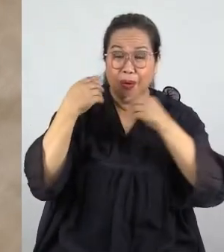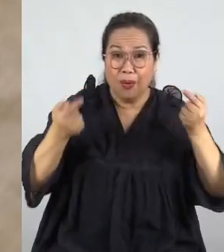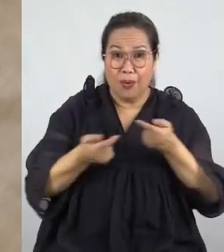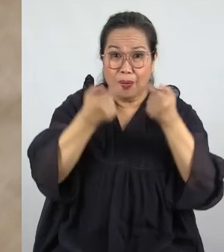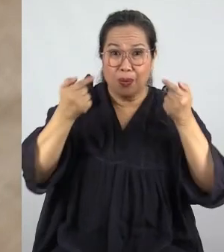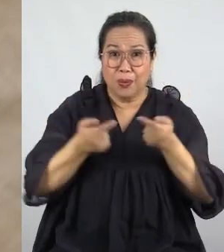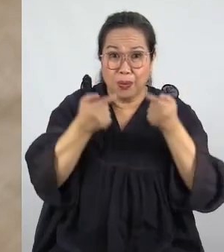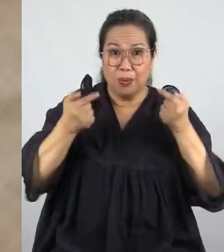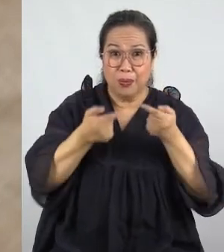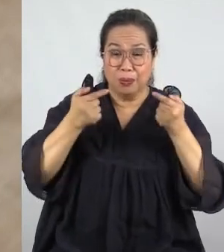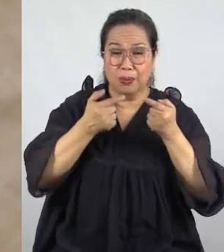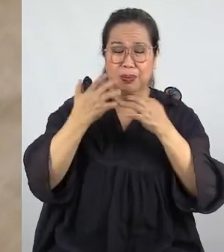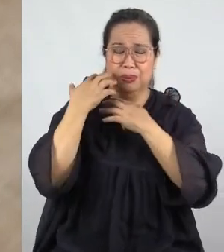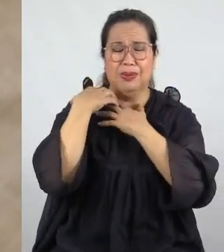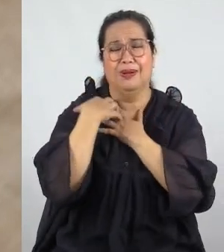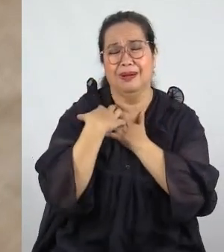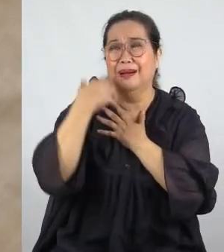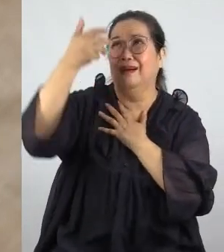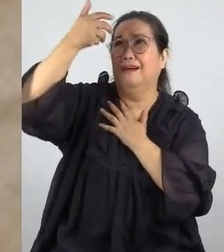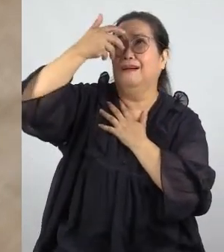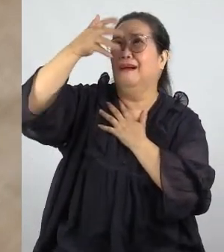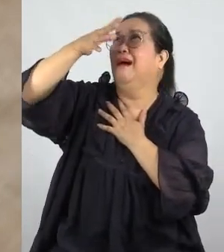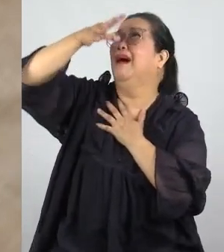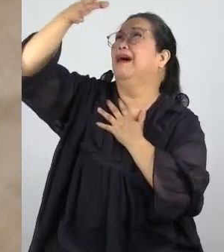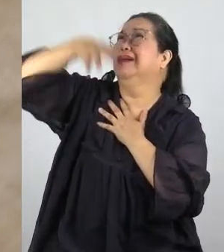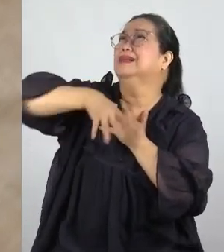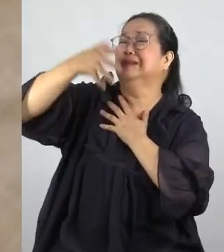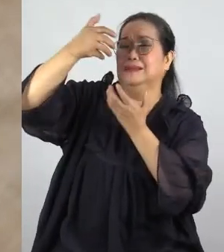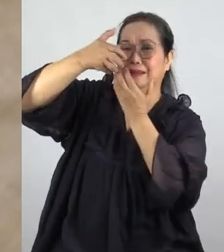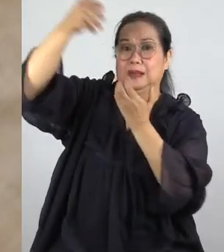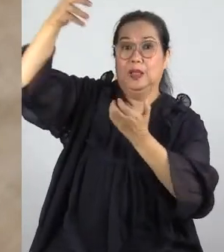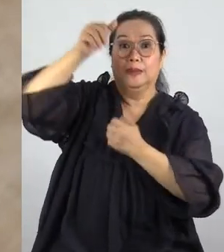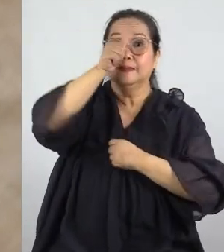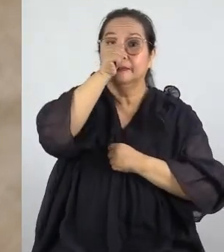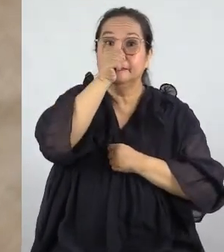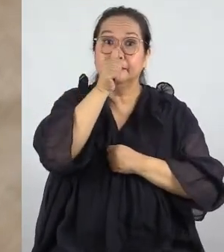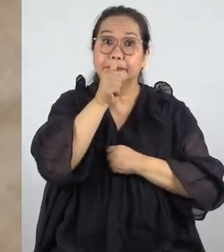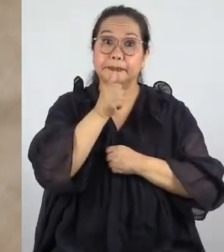ang ating mga kasalanan, tiniis niya po lahat yon.